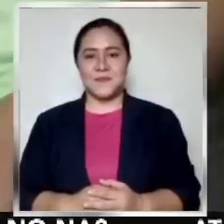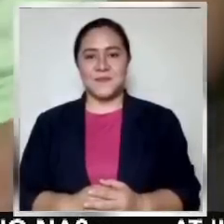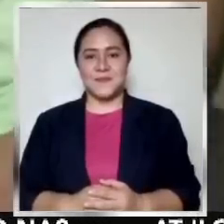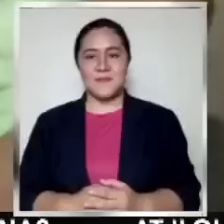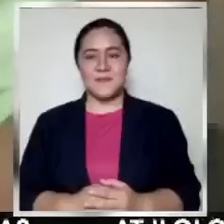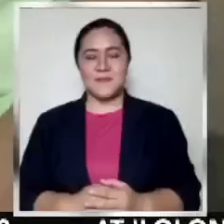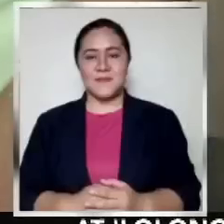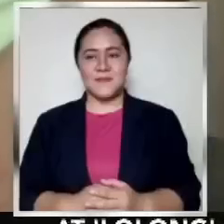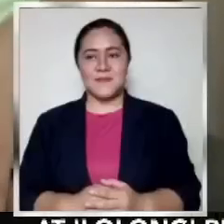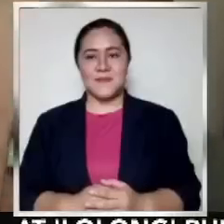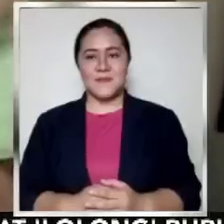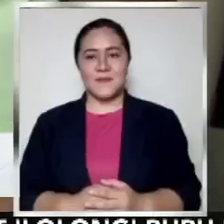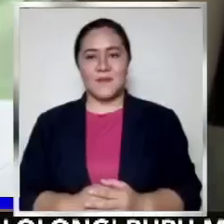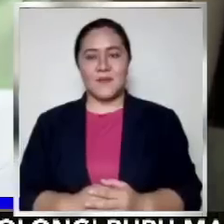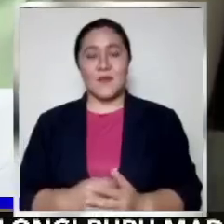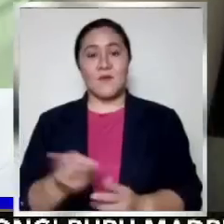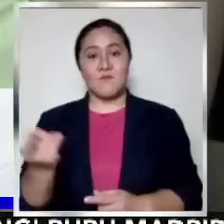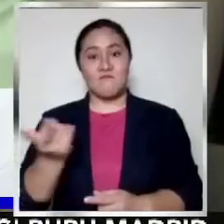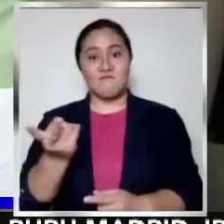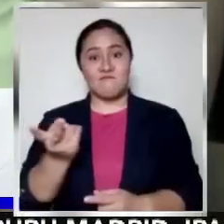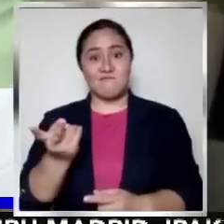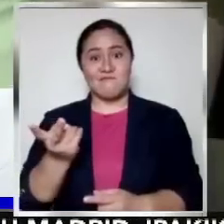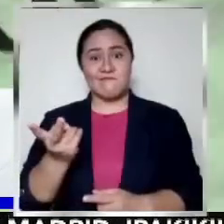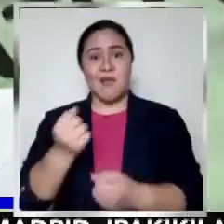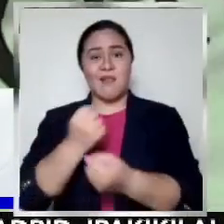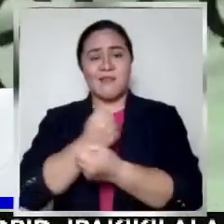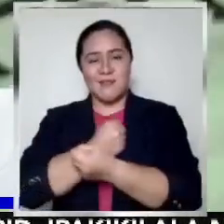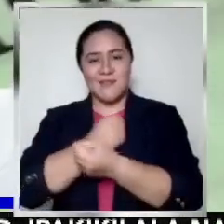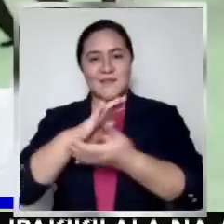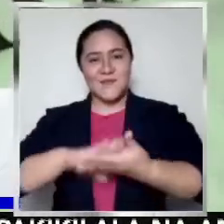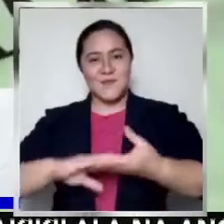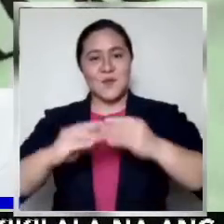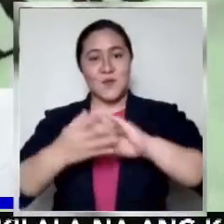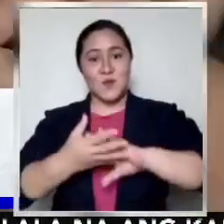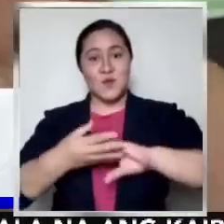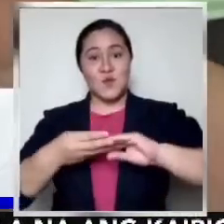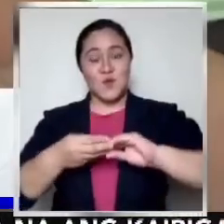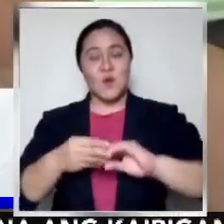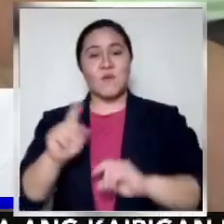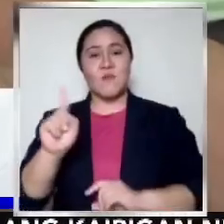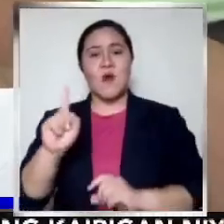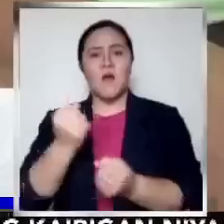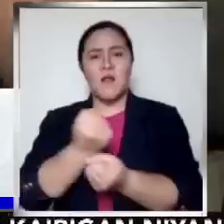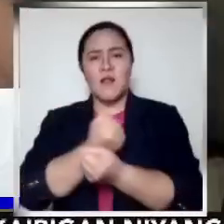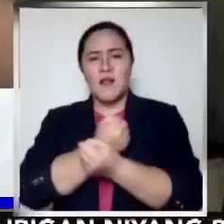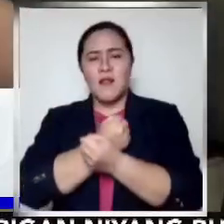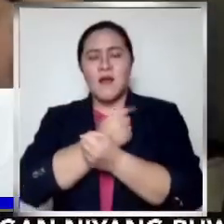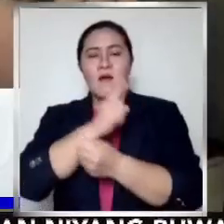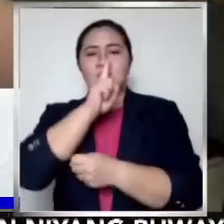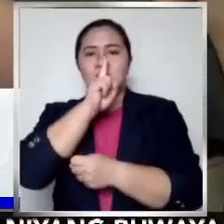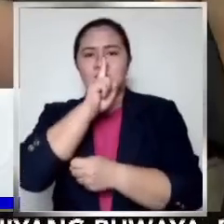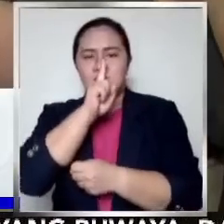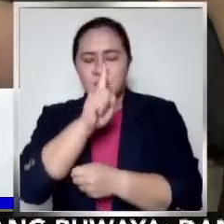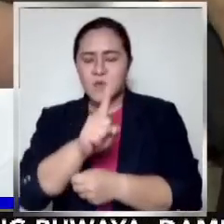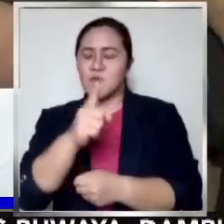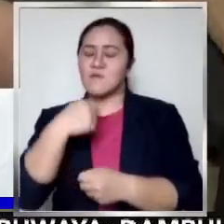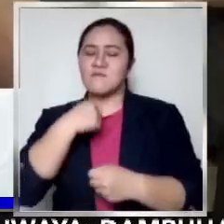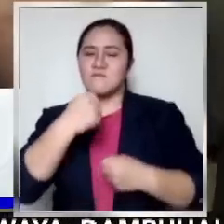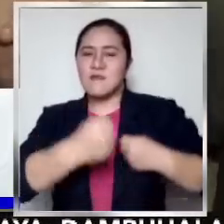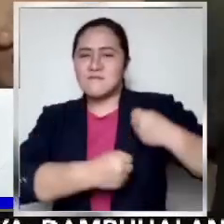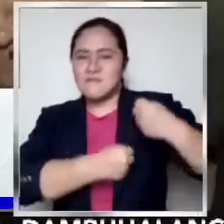Ang love story ni na Wilrin at MJ Baldimore ay pag-ibig na pinadapa ng pagsubok pero pinatitindig